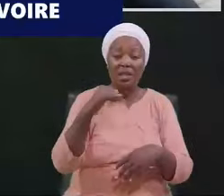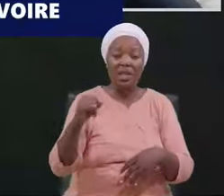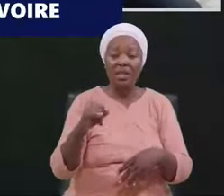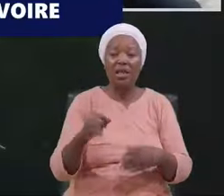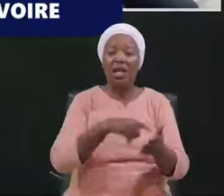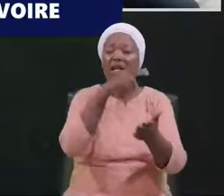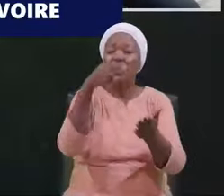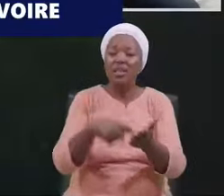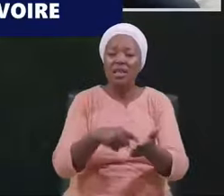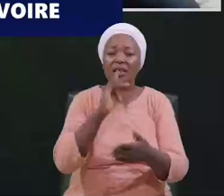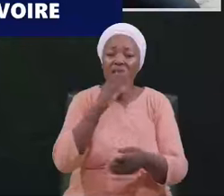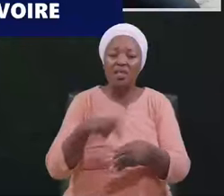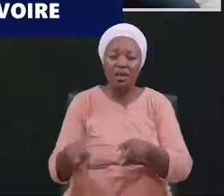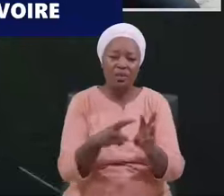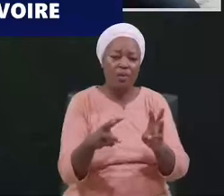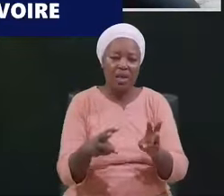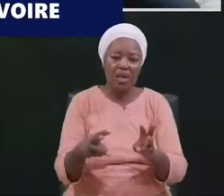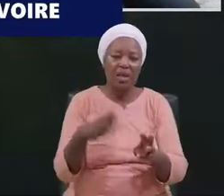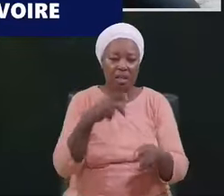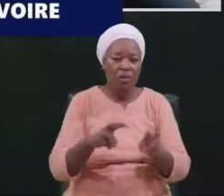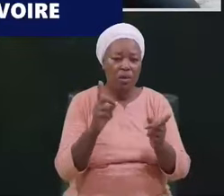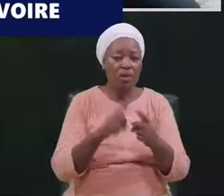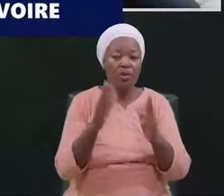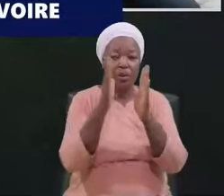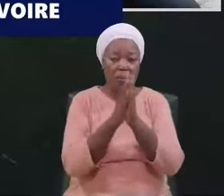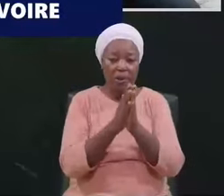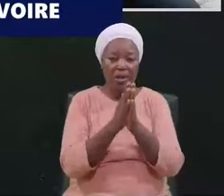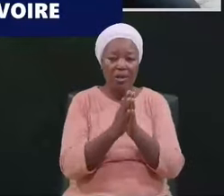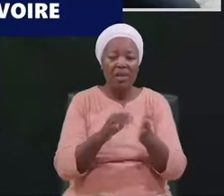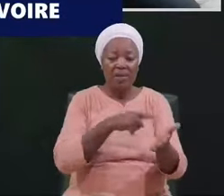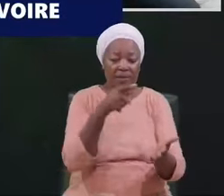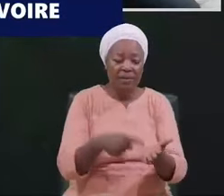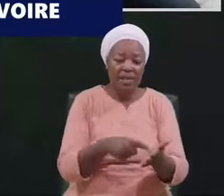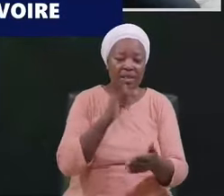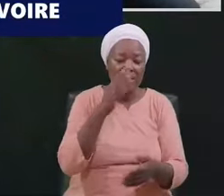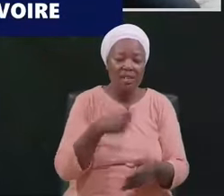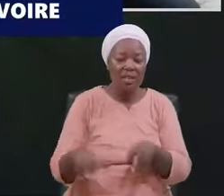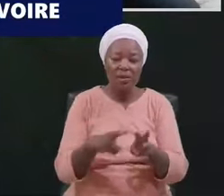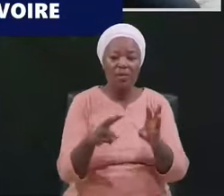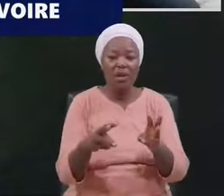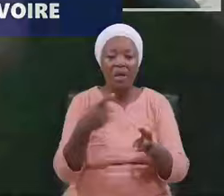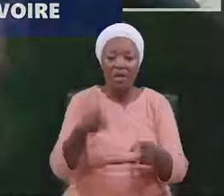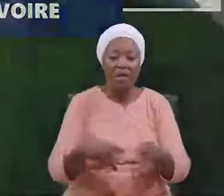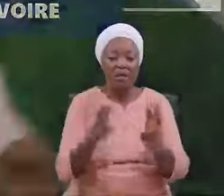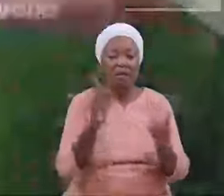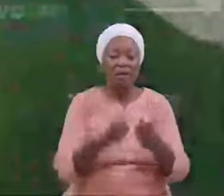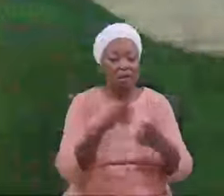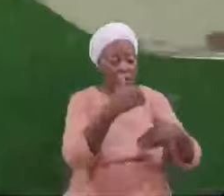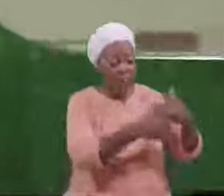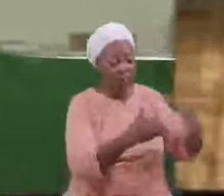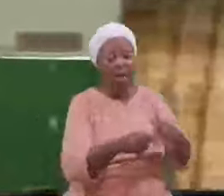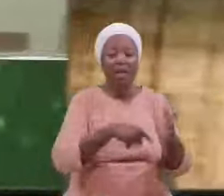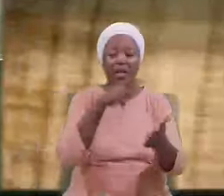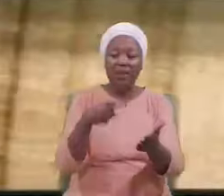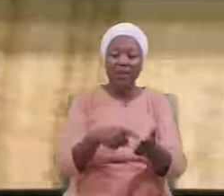chemin, la façon dont il faut prier. Voici le chemin, la façon de progresser. Voici le